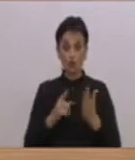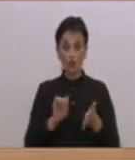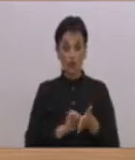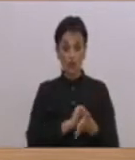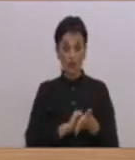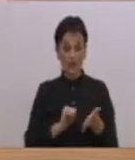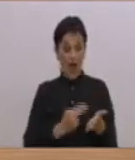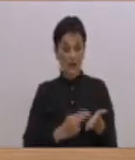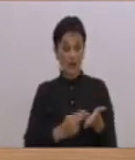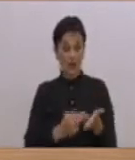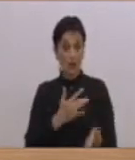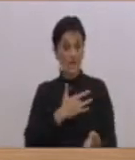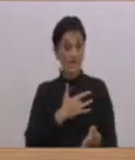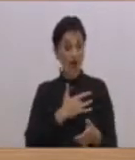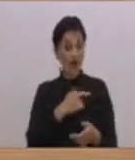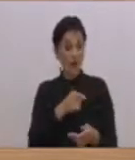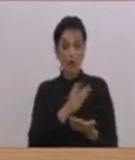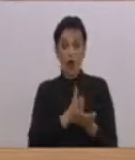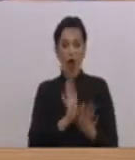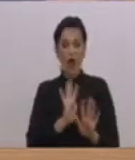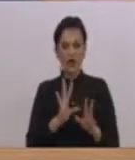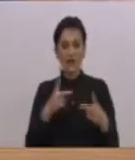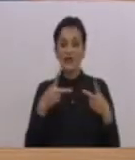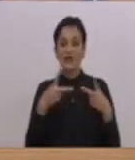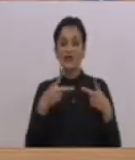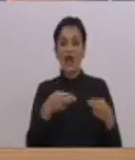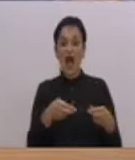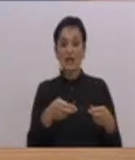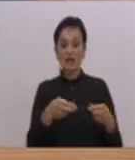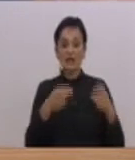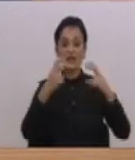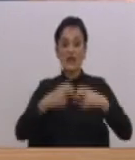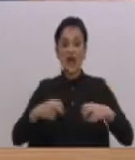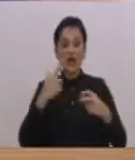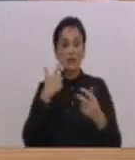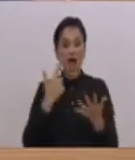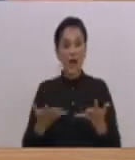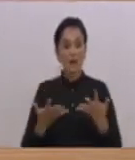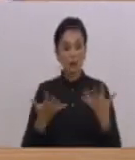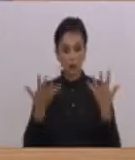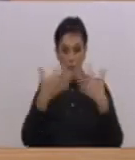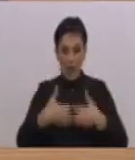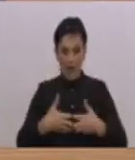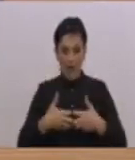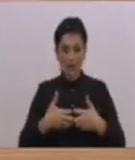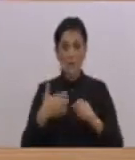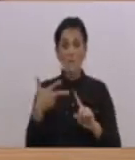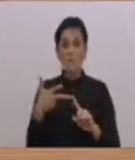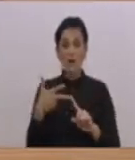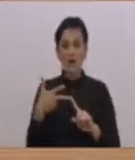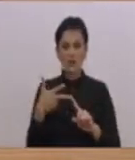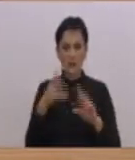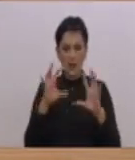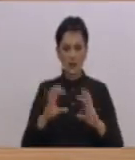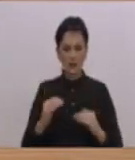დასაბუთებული ვარაუდი აღარ იარსებებს, ყადაღის გადასინჯვის ეფექტურ მექანიზმებს. და მესამე,